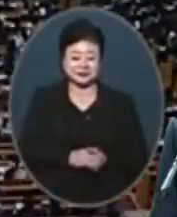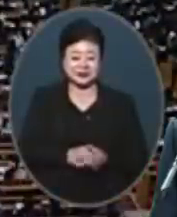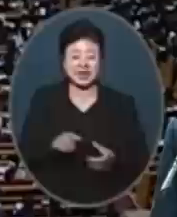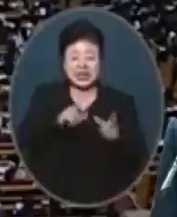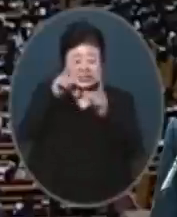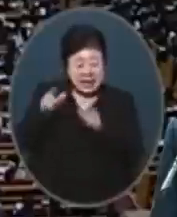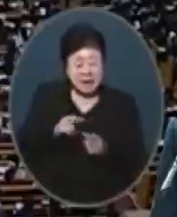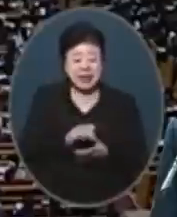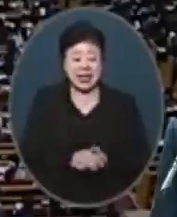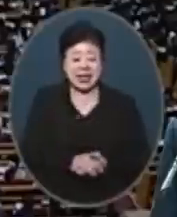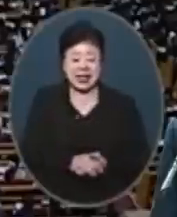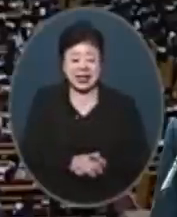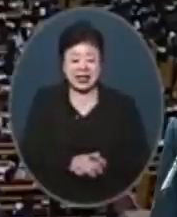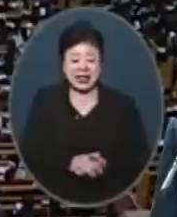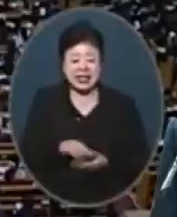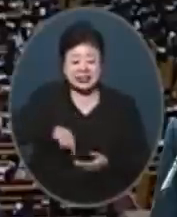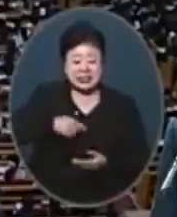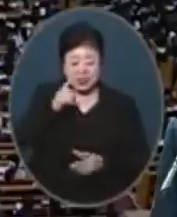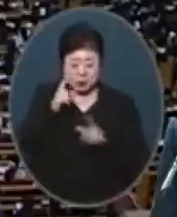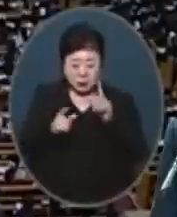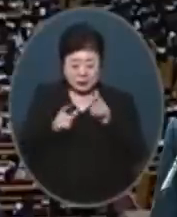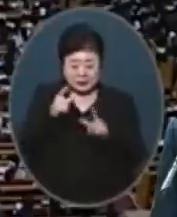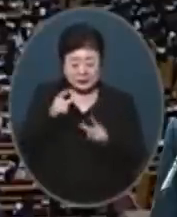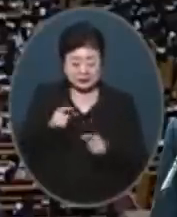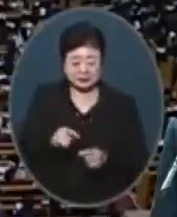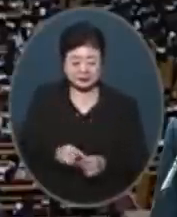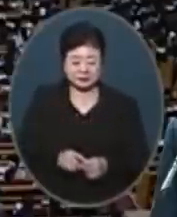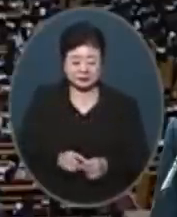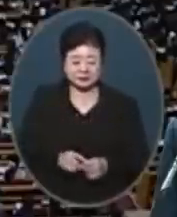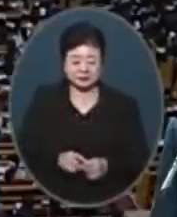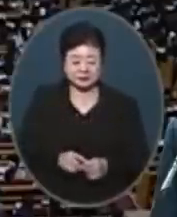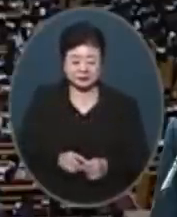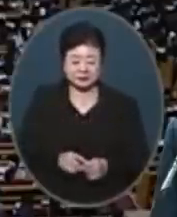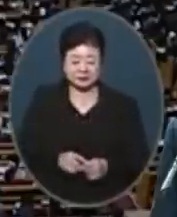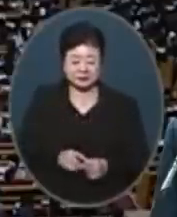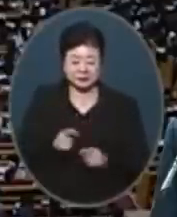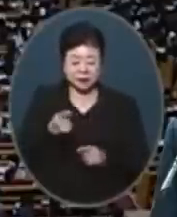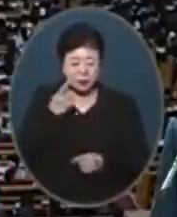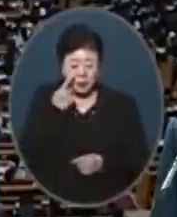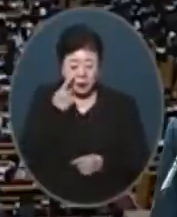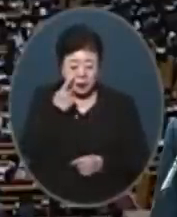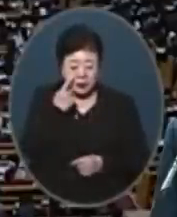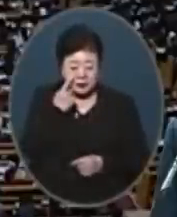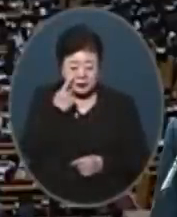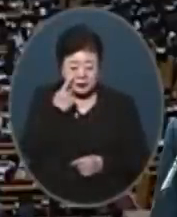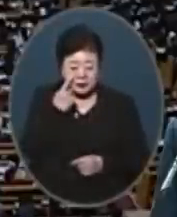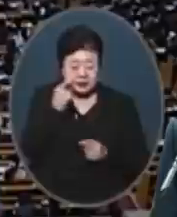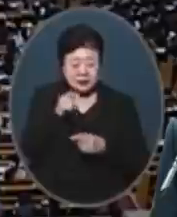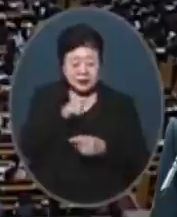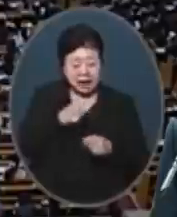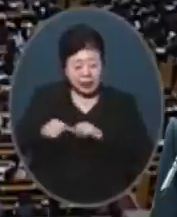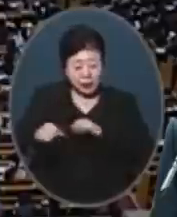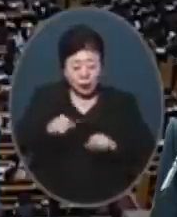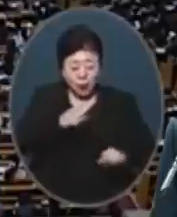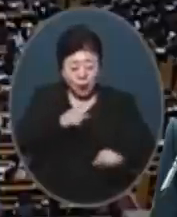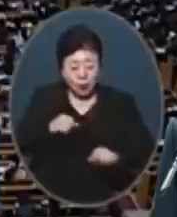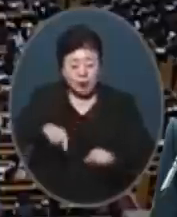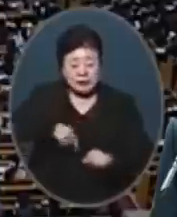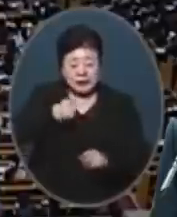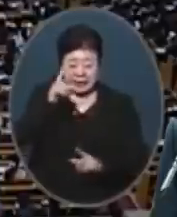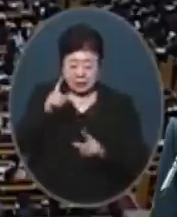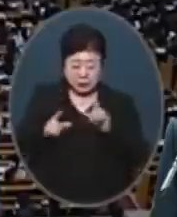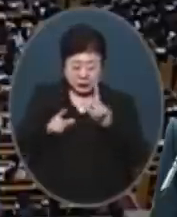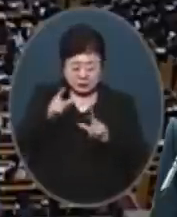삶의 자화상과 자세를 우리가 살펴보면 삶의 행동과